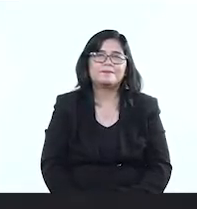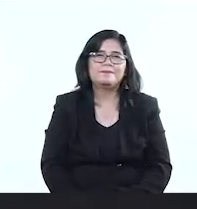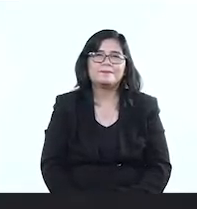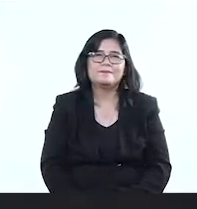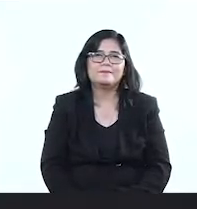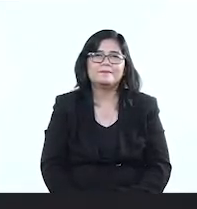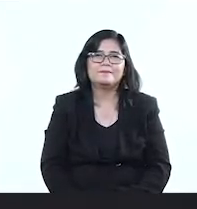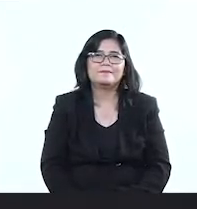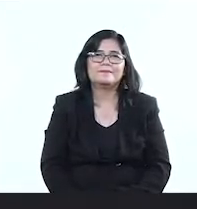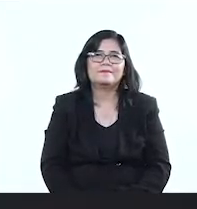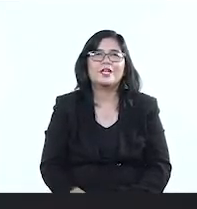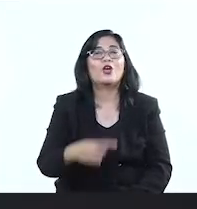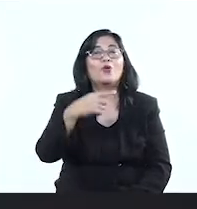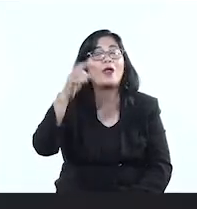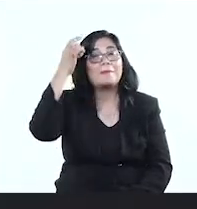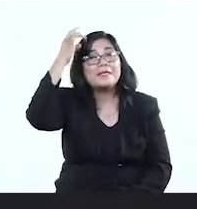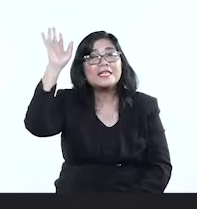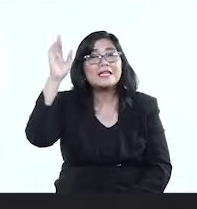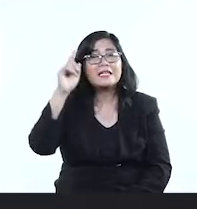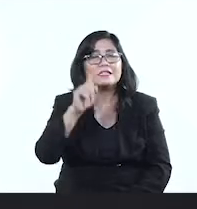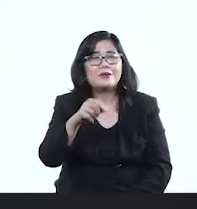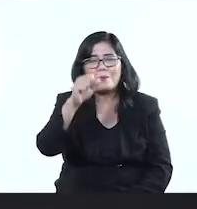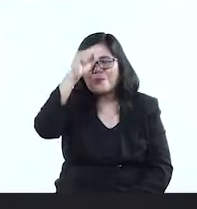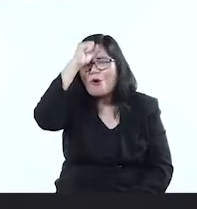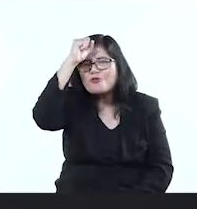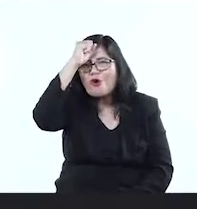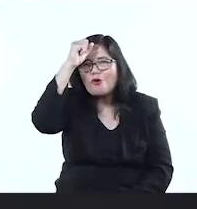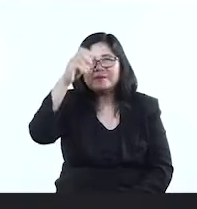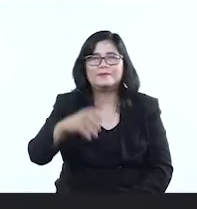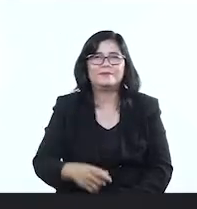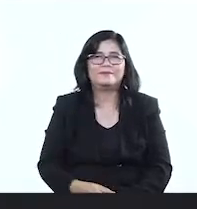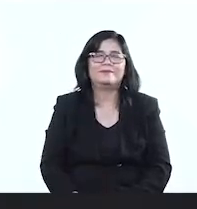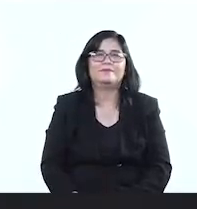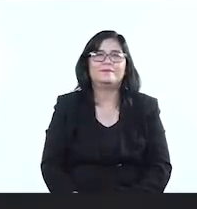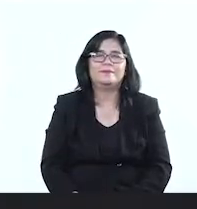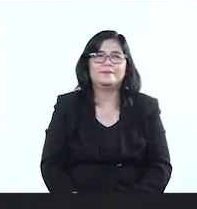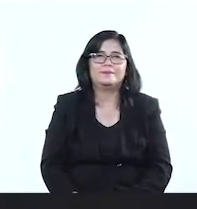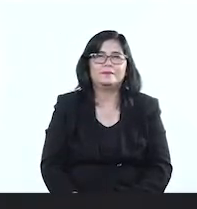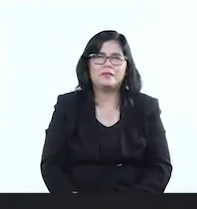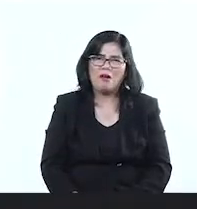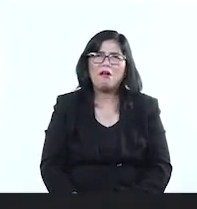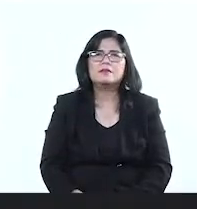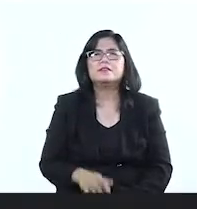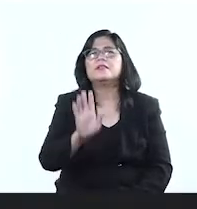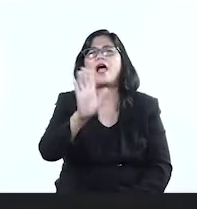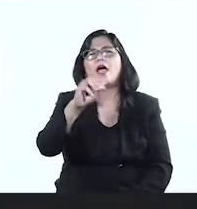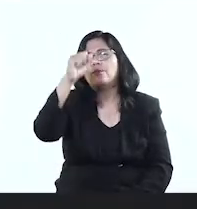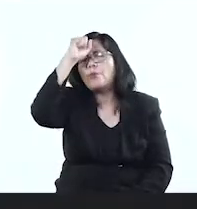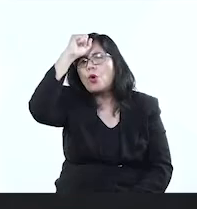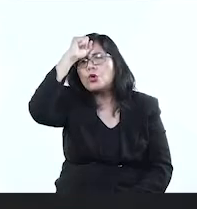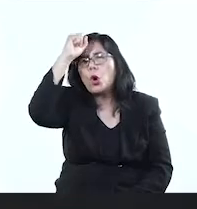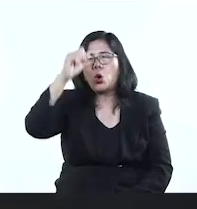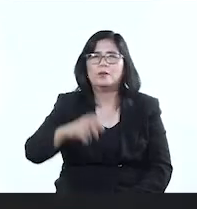enggak ya kurang pinter tapi orang pintar kayaknya kurang nendang ya Hahaha Bego lu bener yo yo